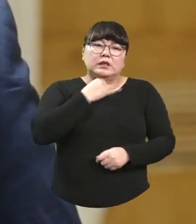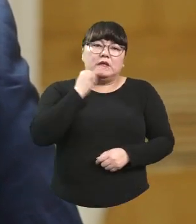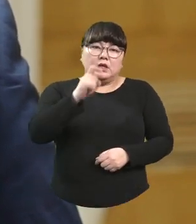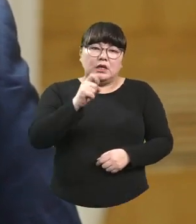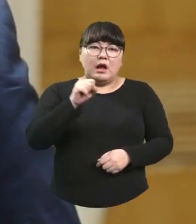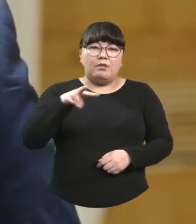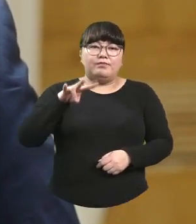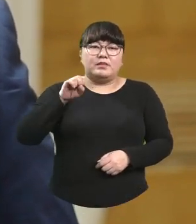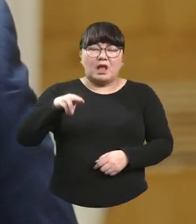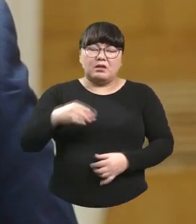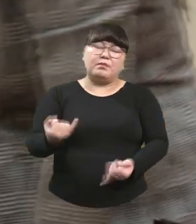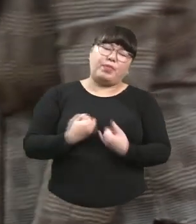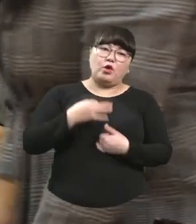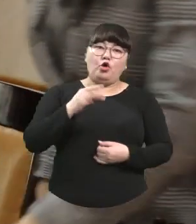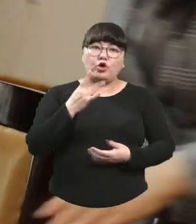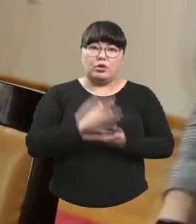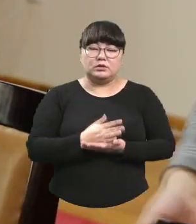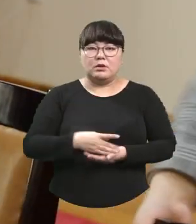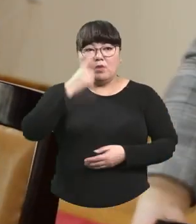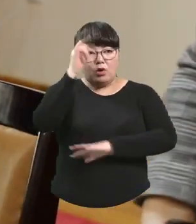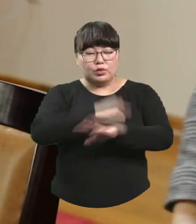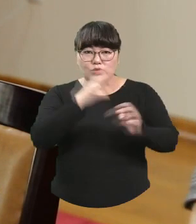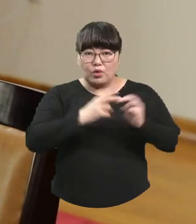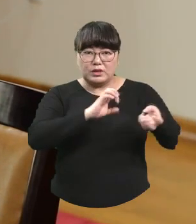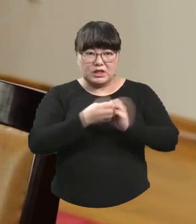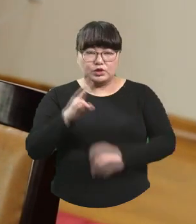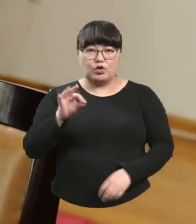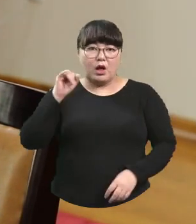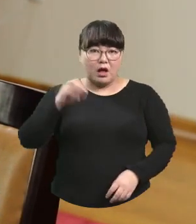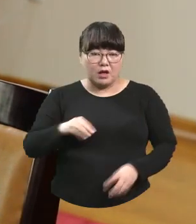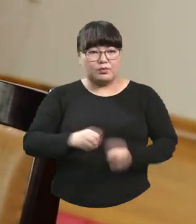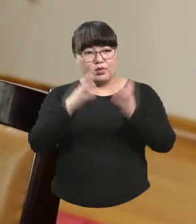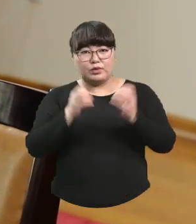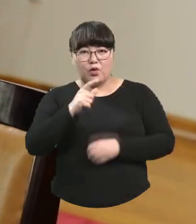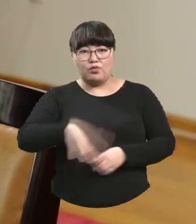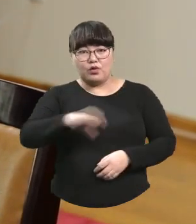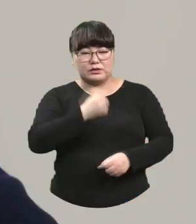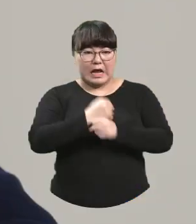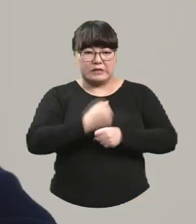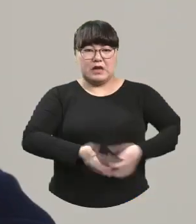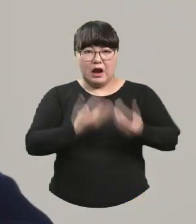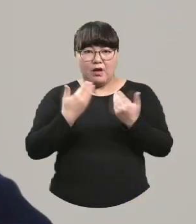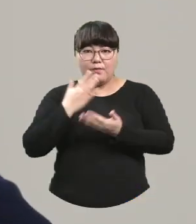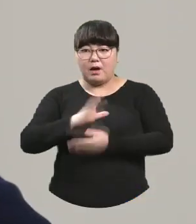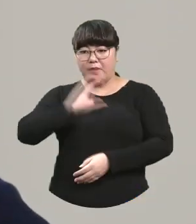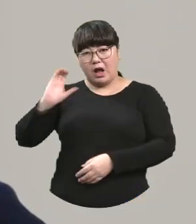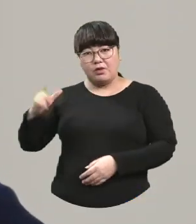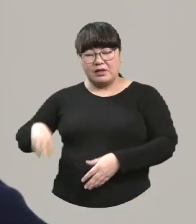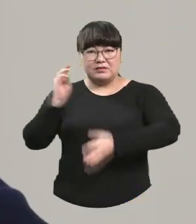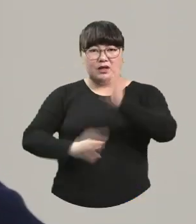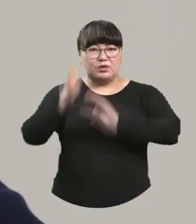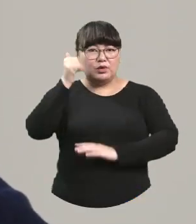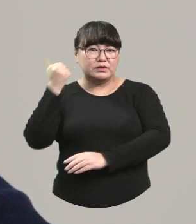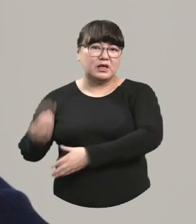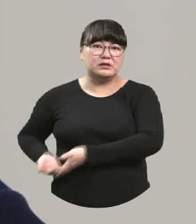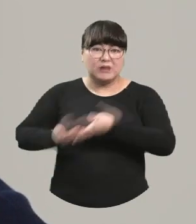одоо амнаатын өрөнд орсон. Цаашид дотоодын үйлдвэрлэл эрхлэгчид, нэмэн үртэг бүтээгчид, ажлын байр бий болгогчдыг татварын